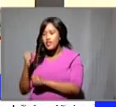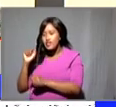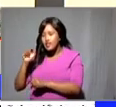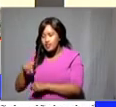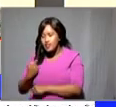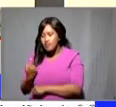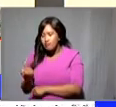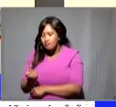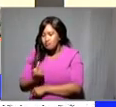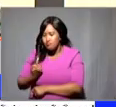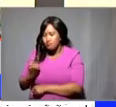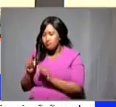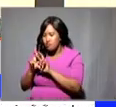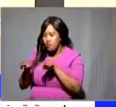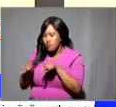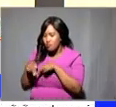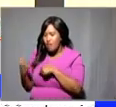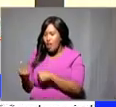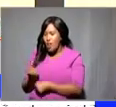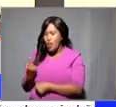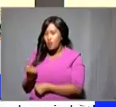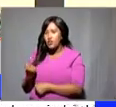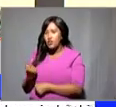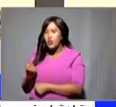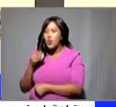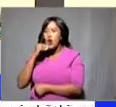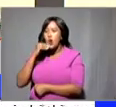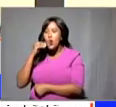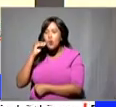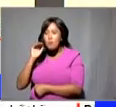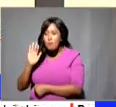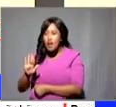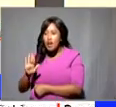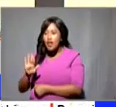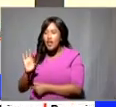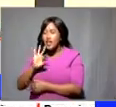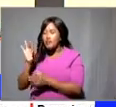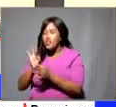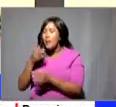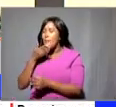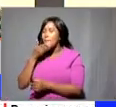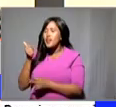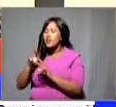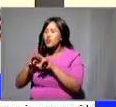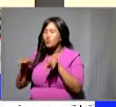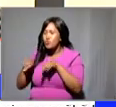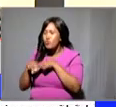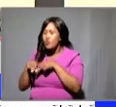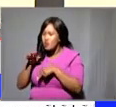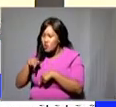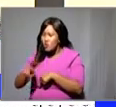quarantine. Kwetwara keheri. Wetware waku nyoba. In fact, quarantine ile yajegari ni ile yego waku